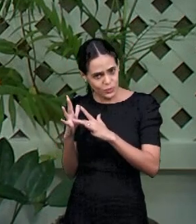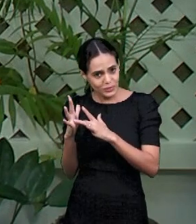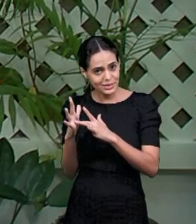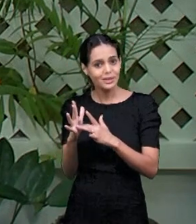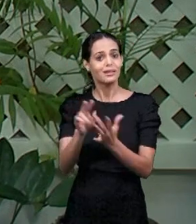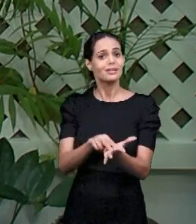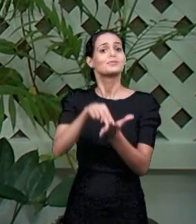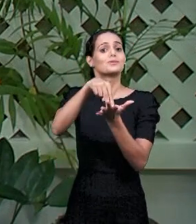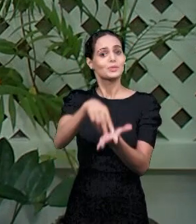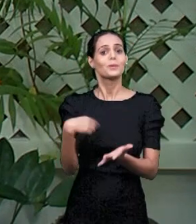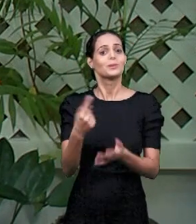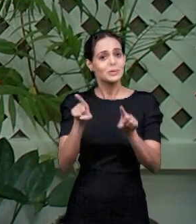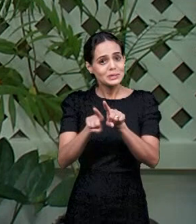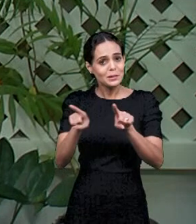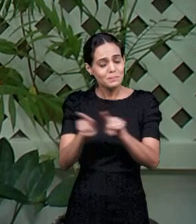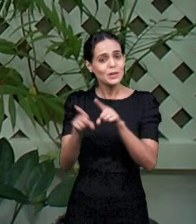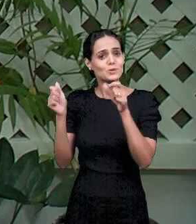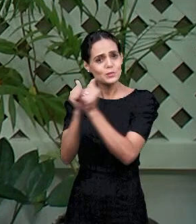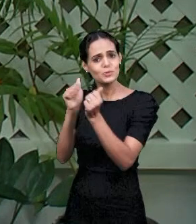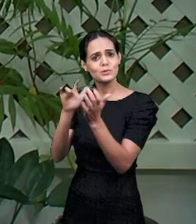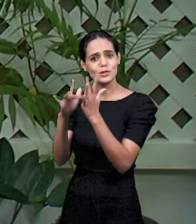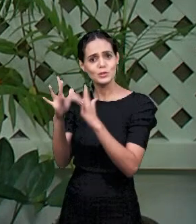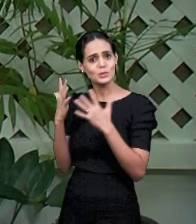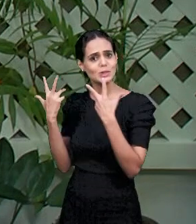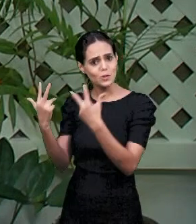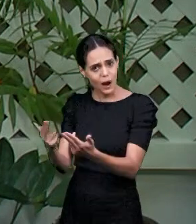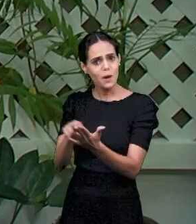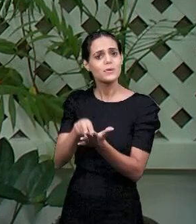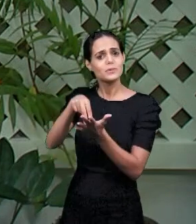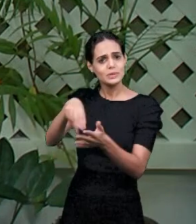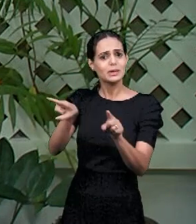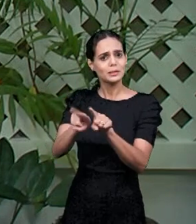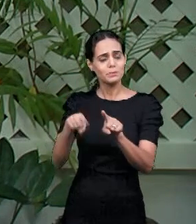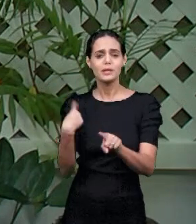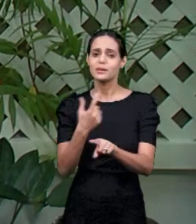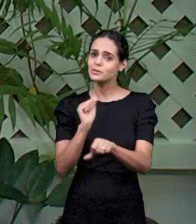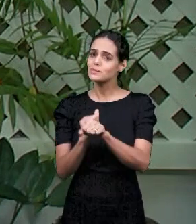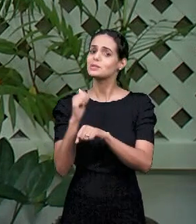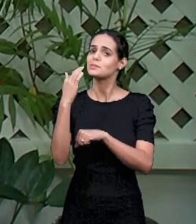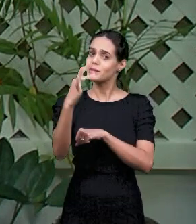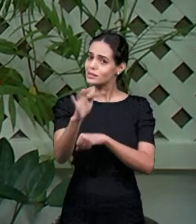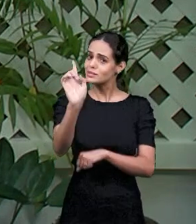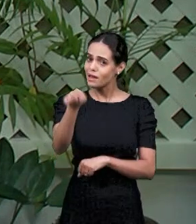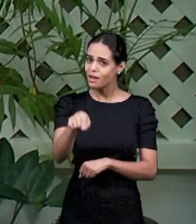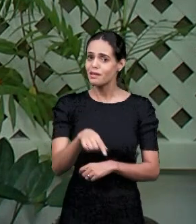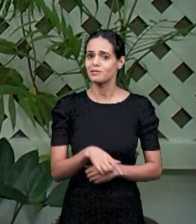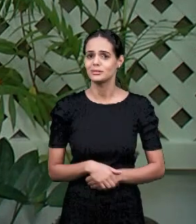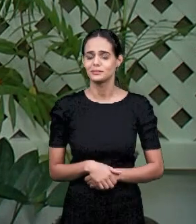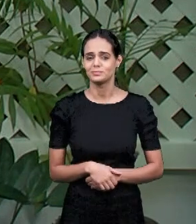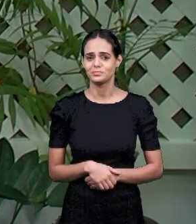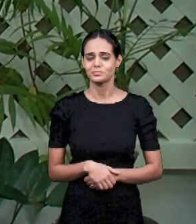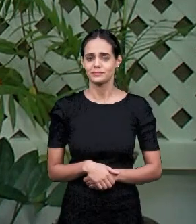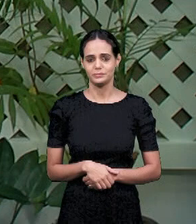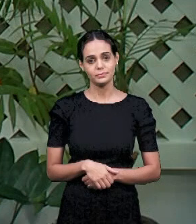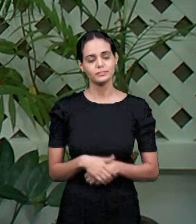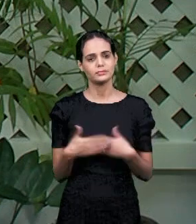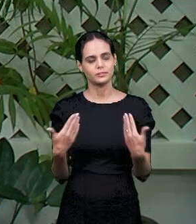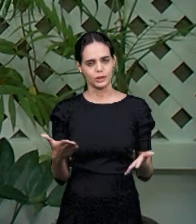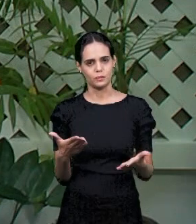la résurrection. Jésus a ressuscité et nous allons ressusciter avec lui. C'est notre expérience. Voyez bien, le Seigneur,